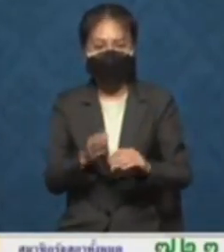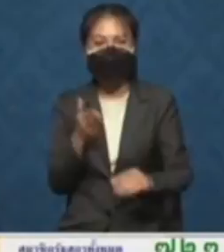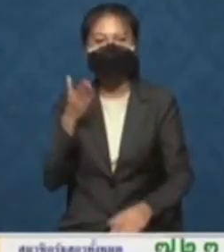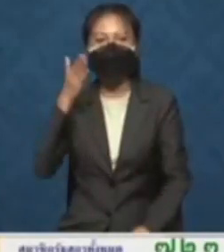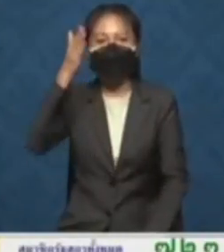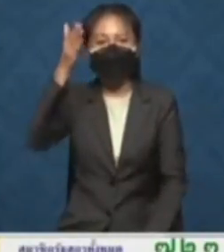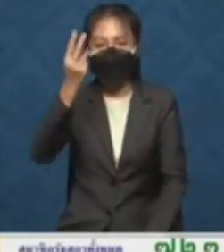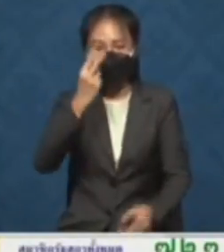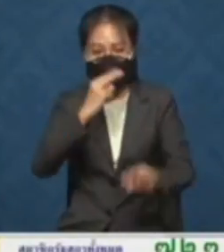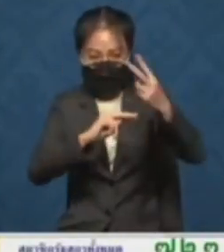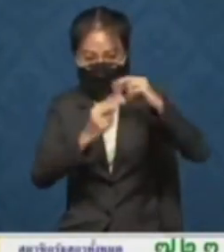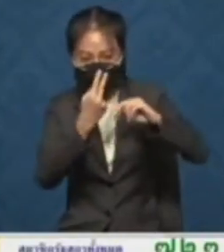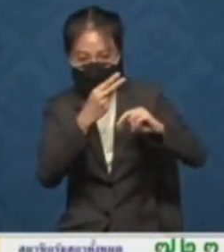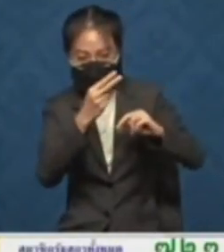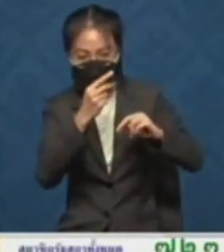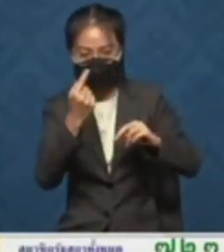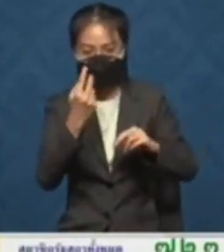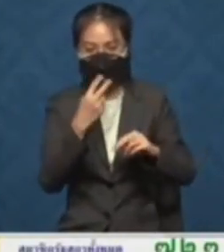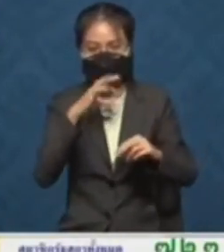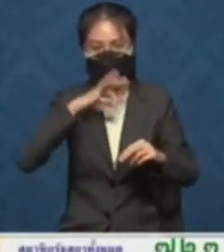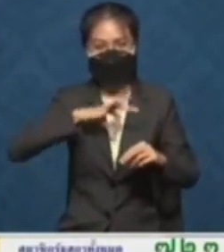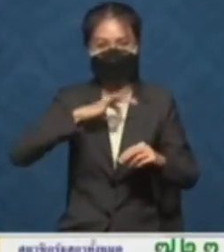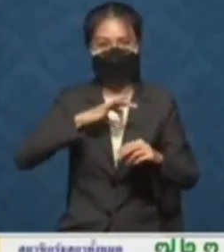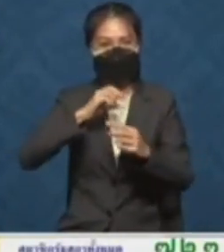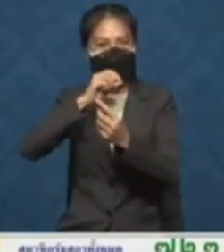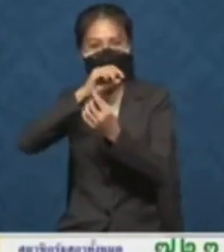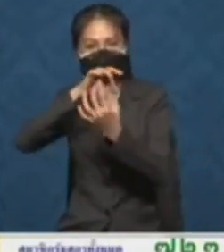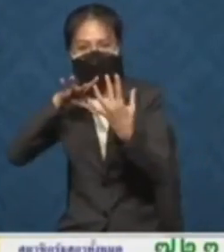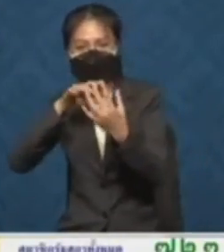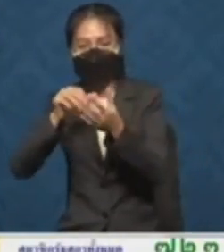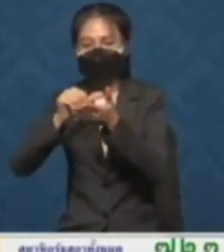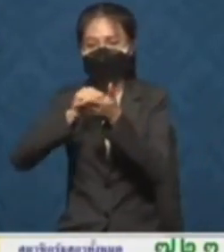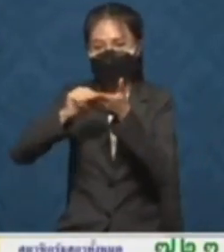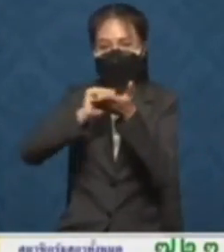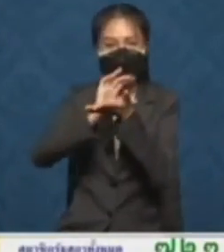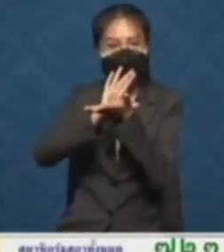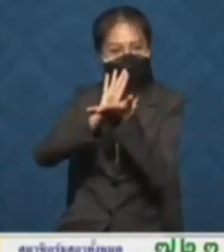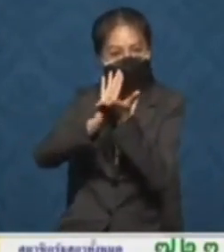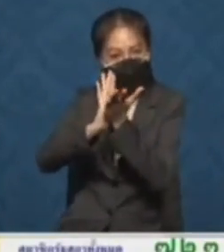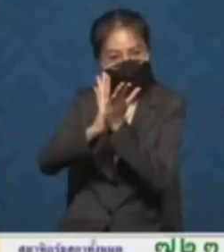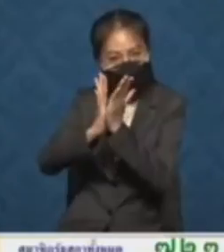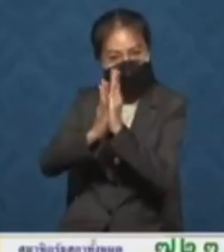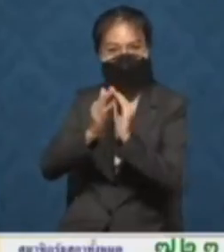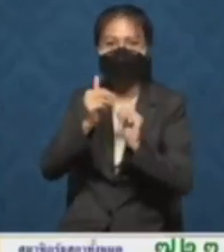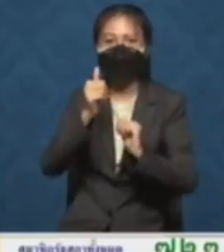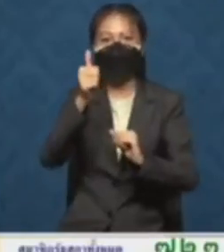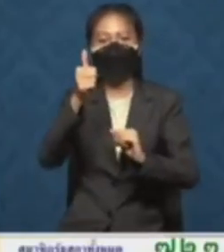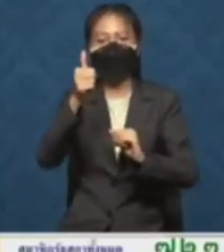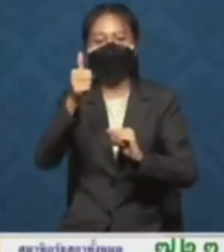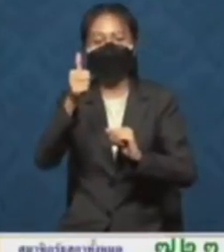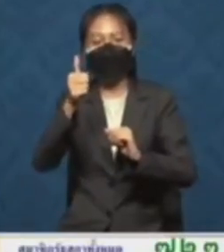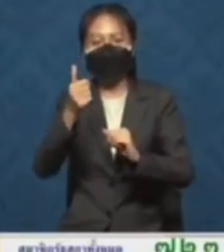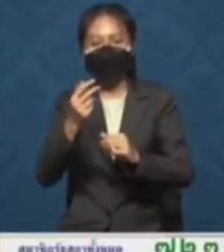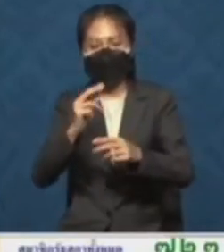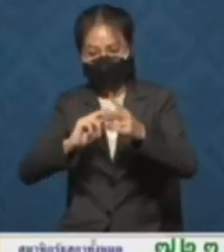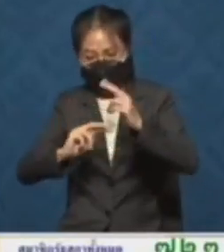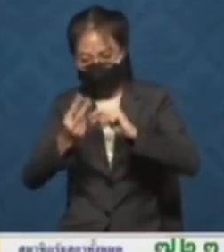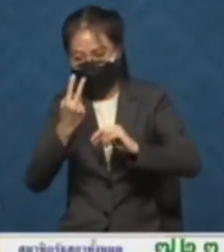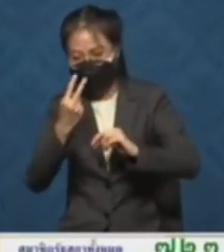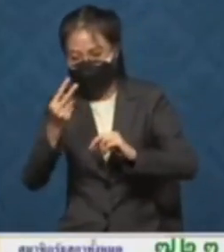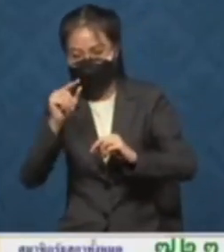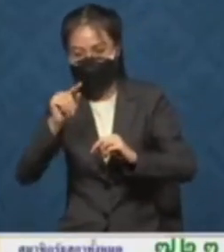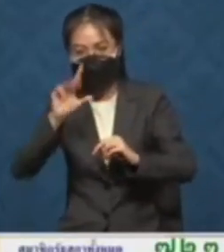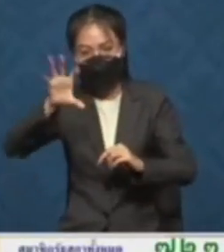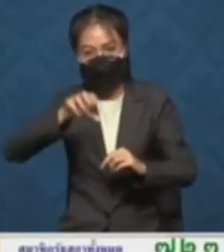ำนาจไม่เหมาะสมท่านก็ปรับปรุงได้หรือหน้าที่และอำนาจไม่เหมาะสมที่ปรับปรุงได้แล้วที่มาควรจะเกาะเกี่ยว